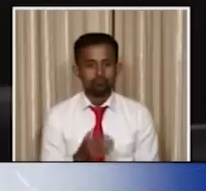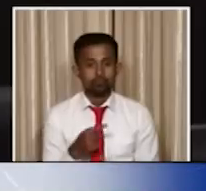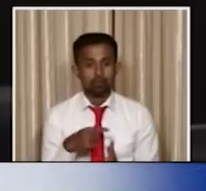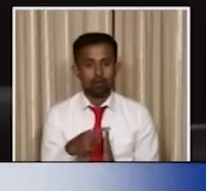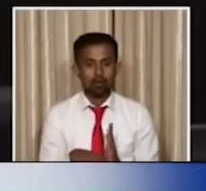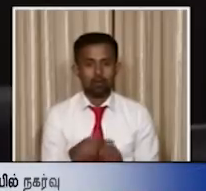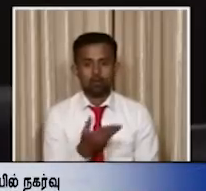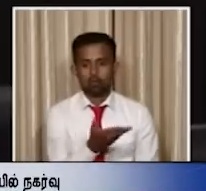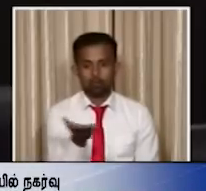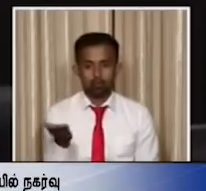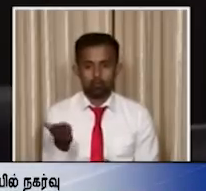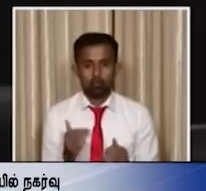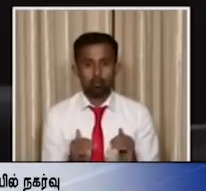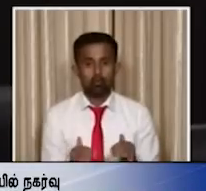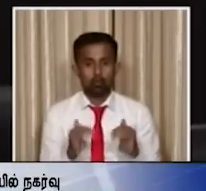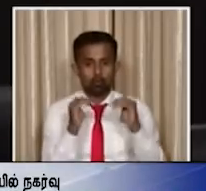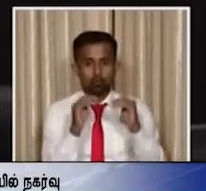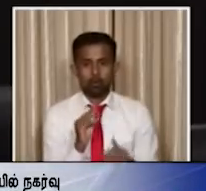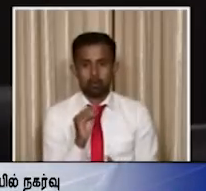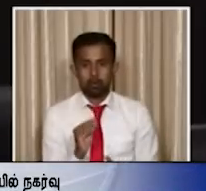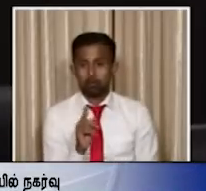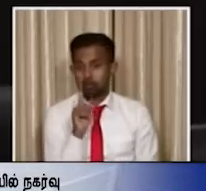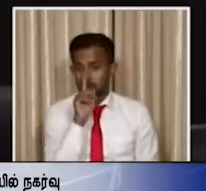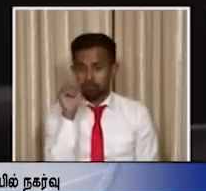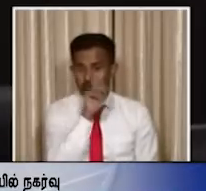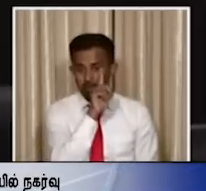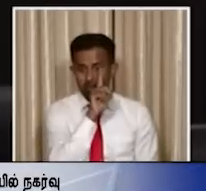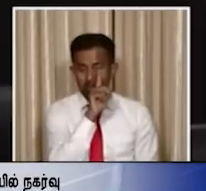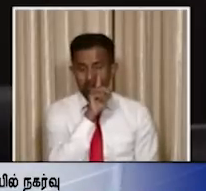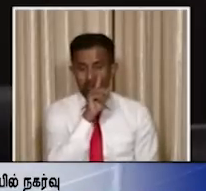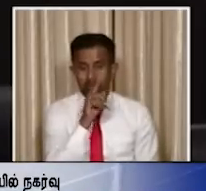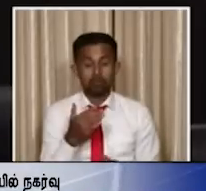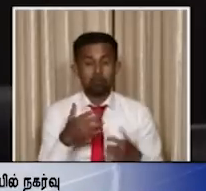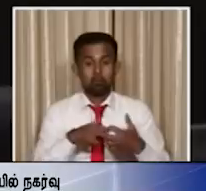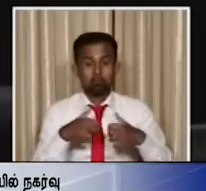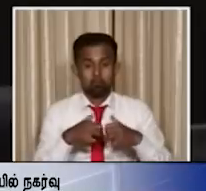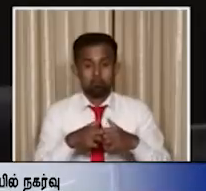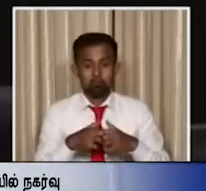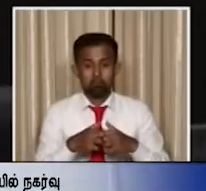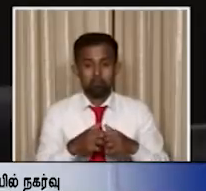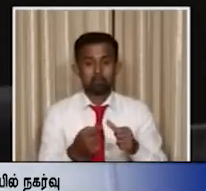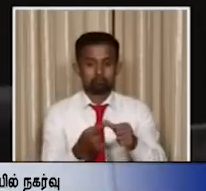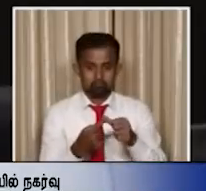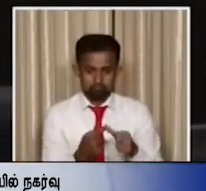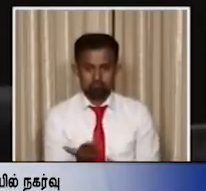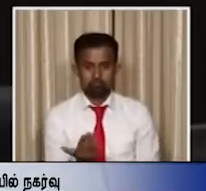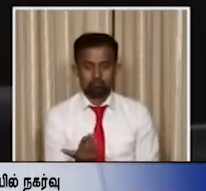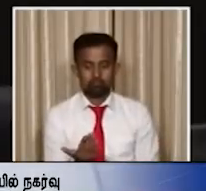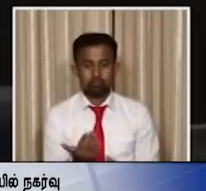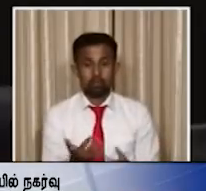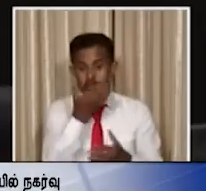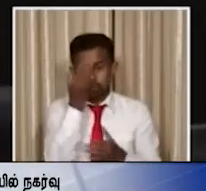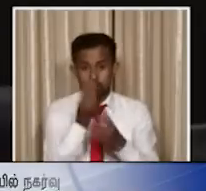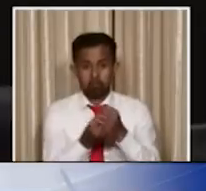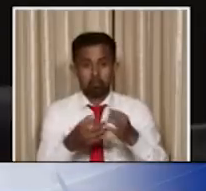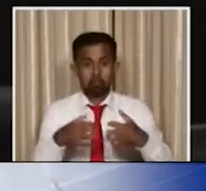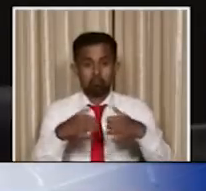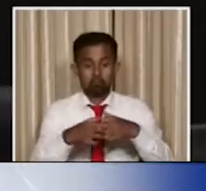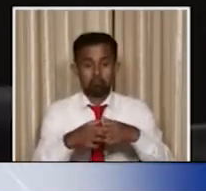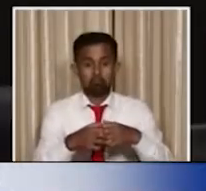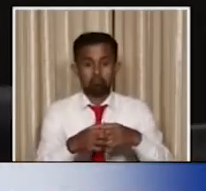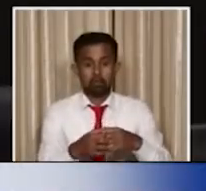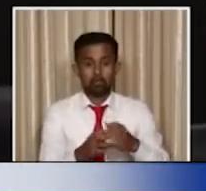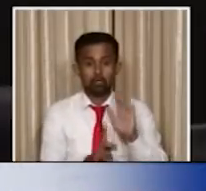நாட்டை நீங்கள் கட்டியெழுப்ப வேண்டுமாக இருந்தால் முதலிலே இந்த புரியோடி போயிருக்கிற இனப்பிரச்சினைக்கு தீர்வு காண வேண்டும். குறையோடி போயிருக்கிற இன பிரச்சனைக்கு தீர்வு என்பது